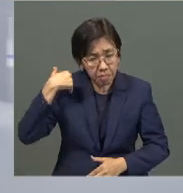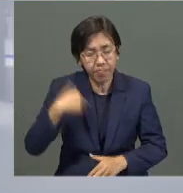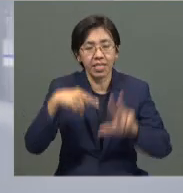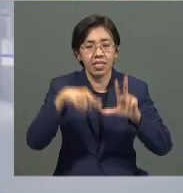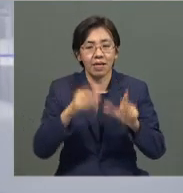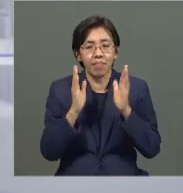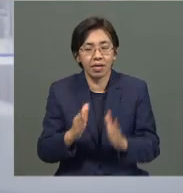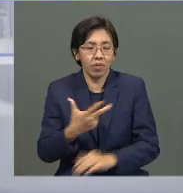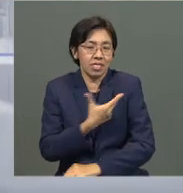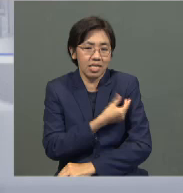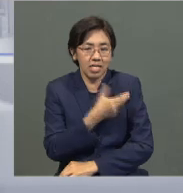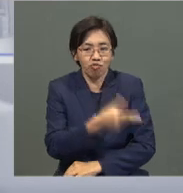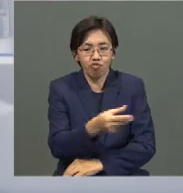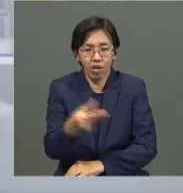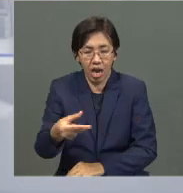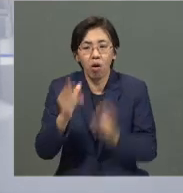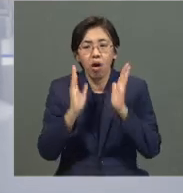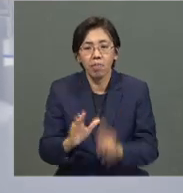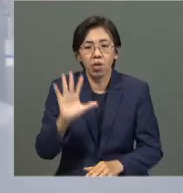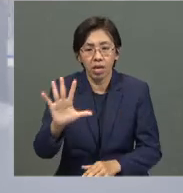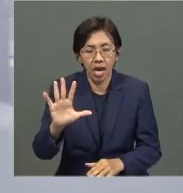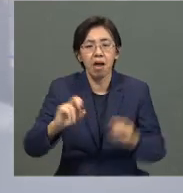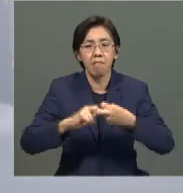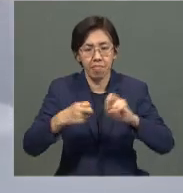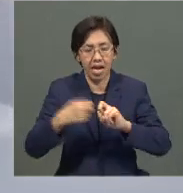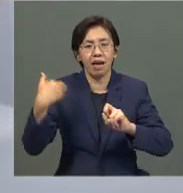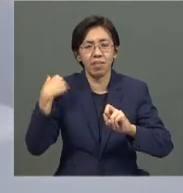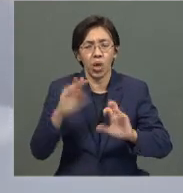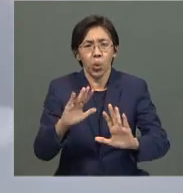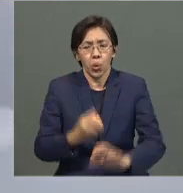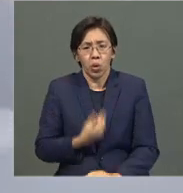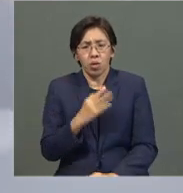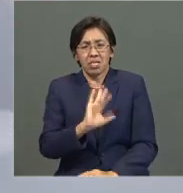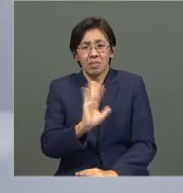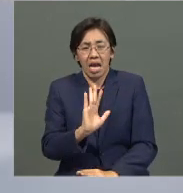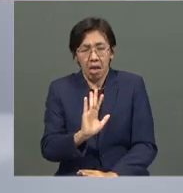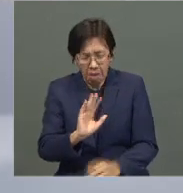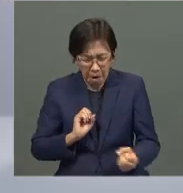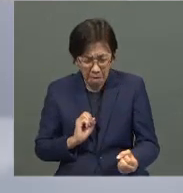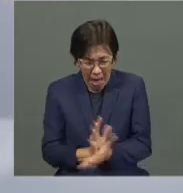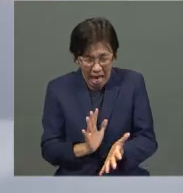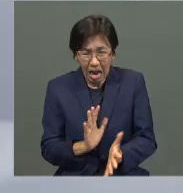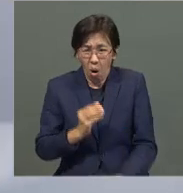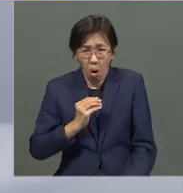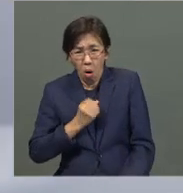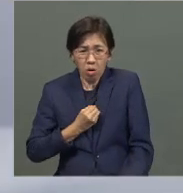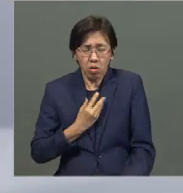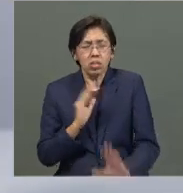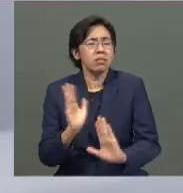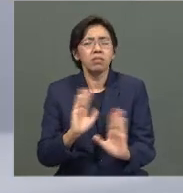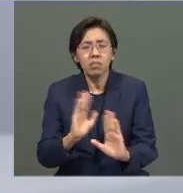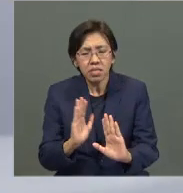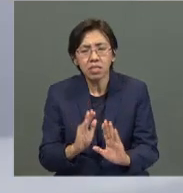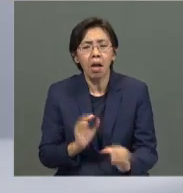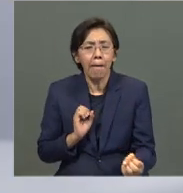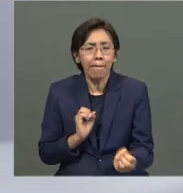ที่ฉีดวัคซีนไปเนี่ยมีอยู่5คนที่มีอาการข้างเคียงแต่อย่าเพิ่งตกใจพอบอกว่ามีอาการข้างเคียงเฮ้ยจะเป็นอะไรคือจริงๆอาการ